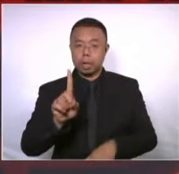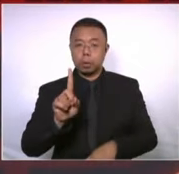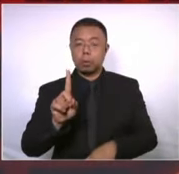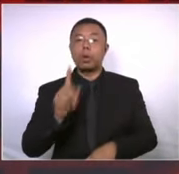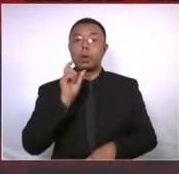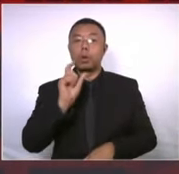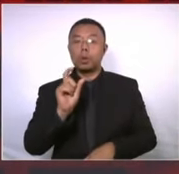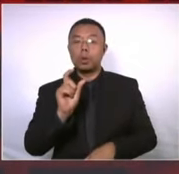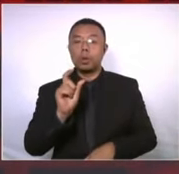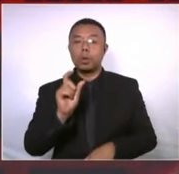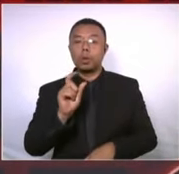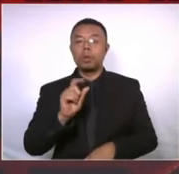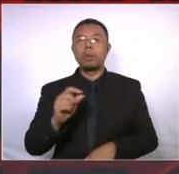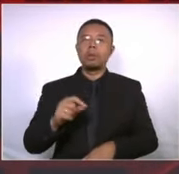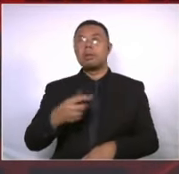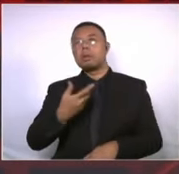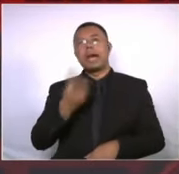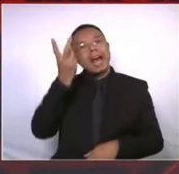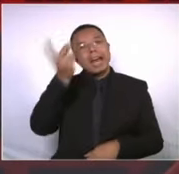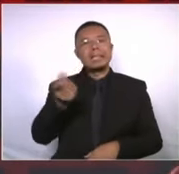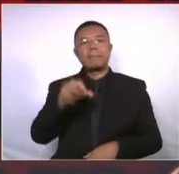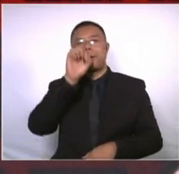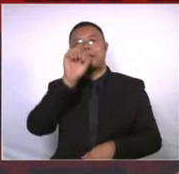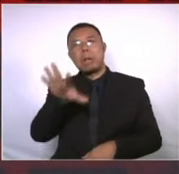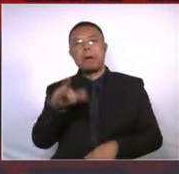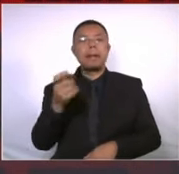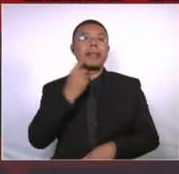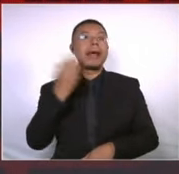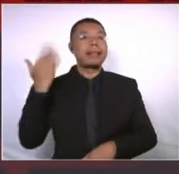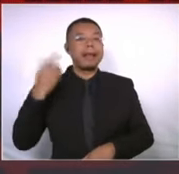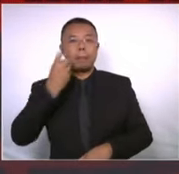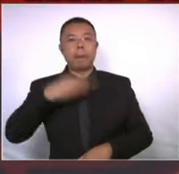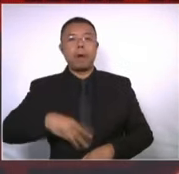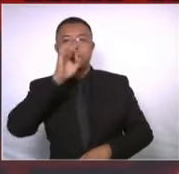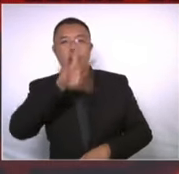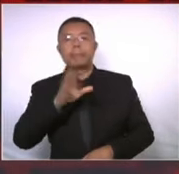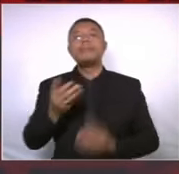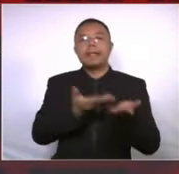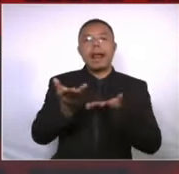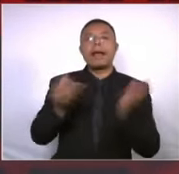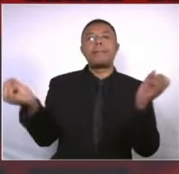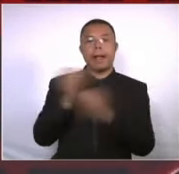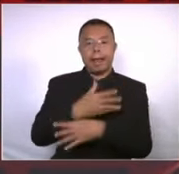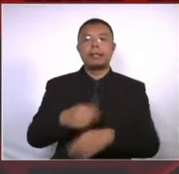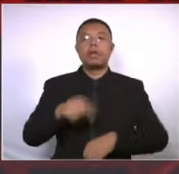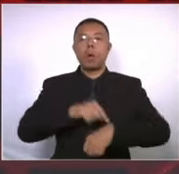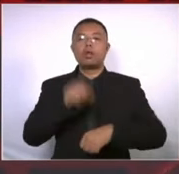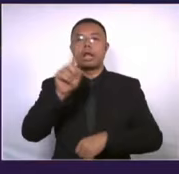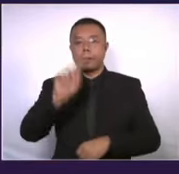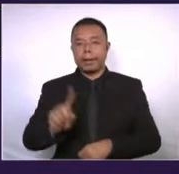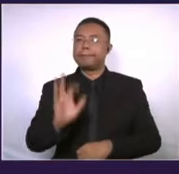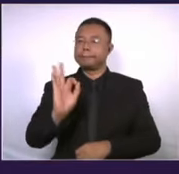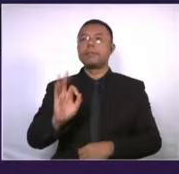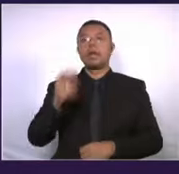untuk memberikan tanggapan atas jawaban yang disampaikan oleh Pak Mahfud tadi silakan pak Muhaimin waktu anda 1 menit Iya